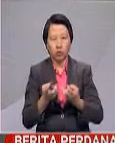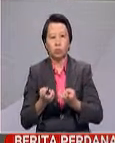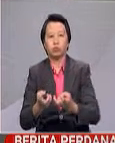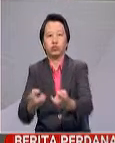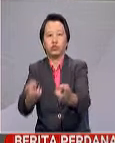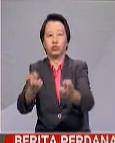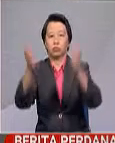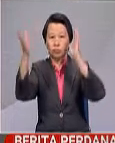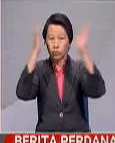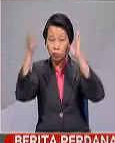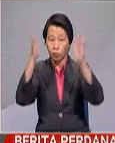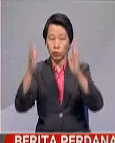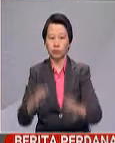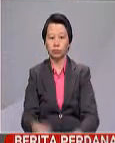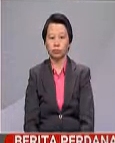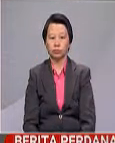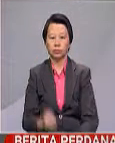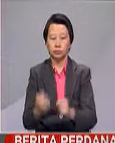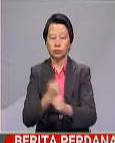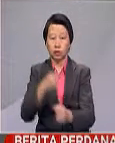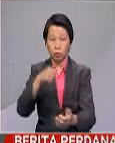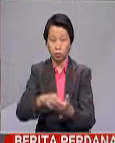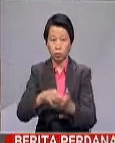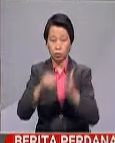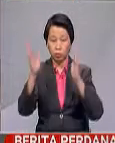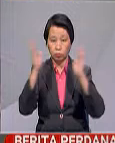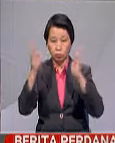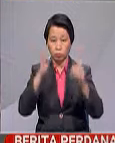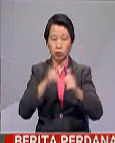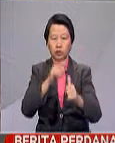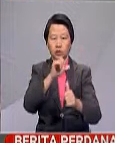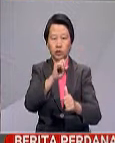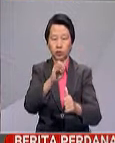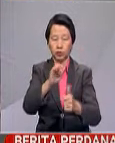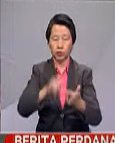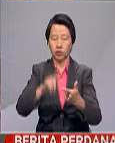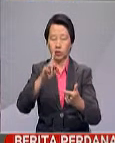ais kebangsaan. Untuk tahun ini, dua atlet negara, Sian Yeo dan